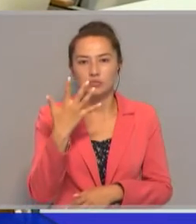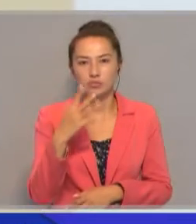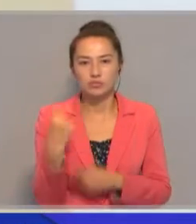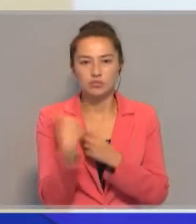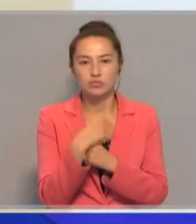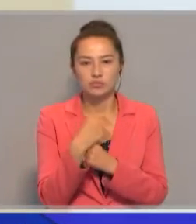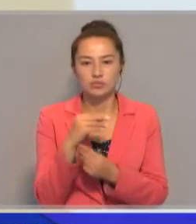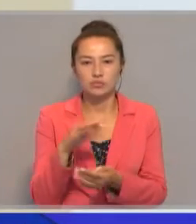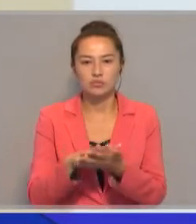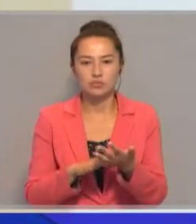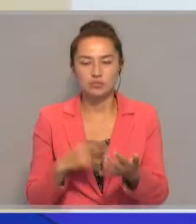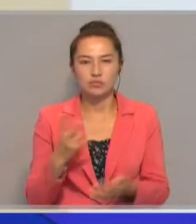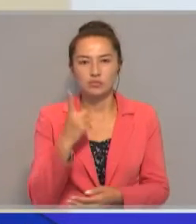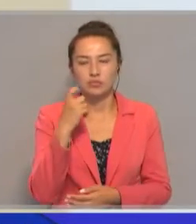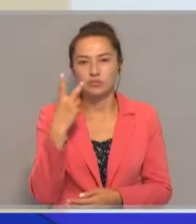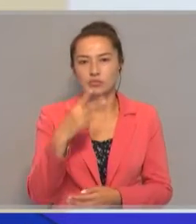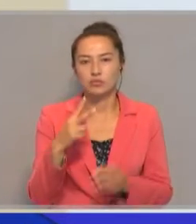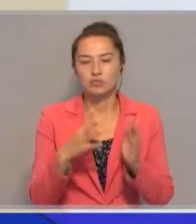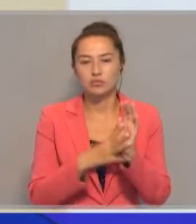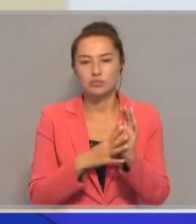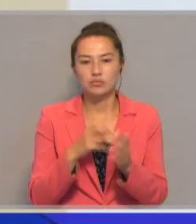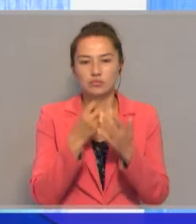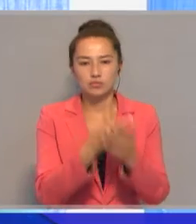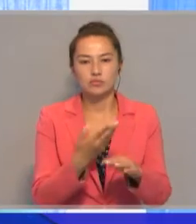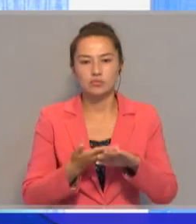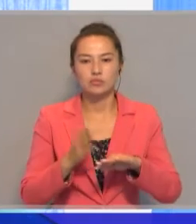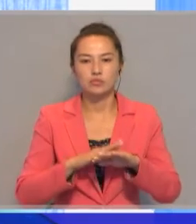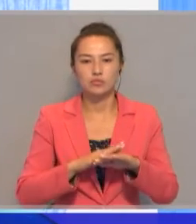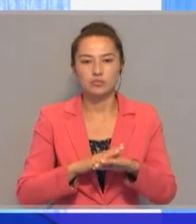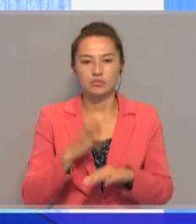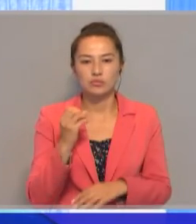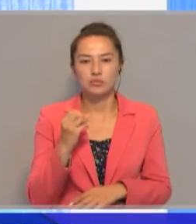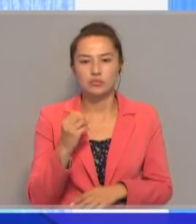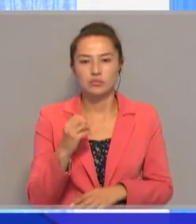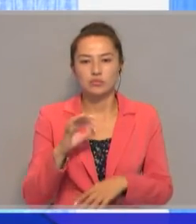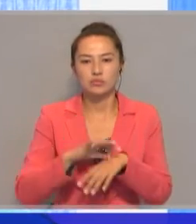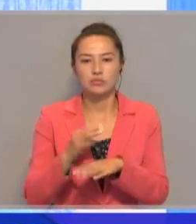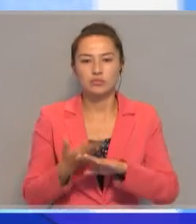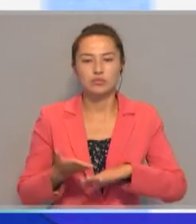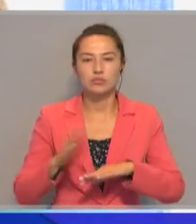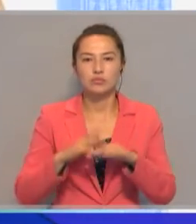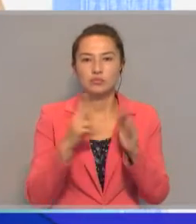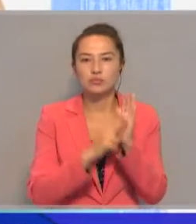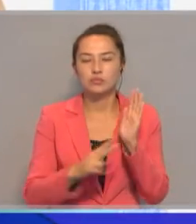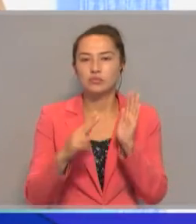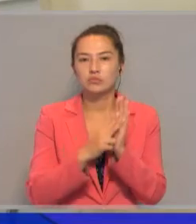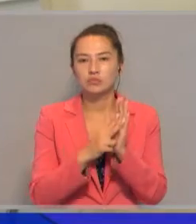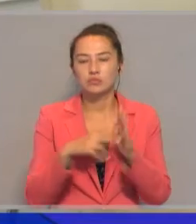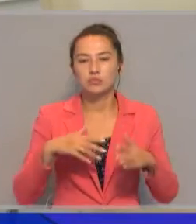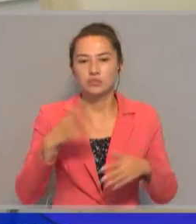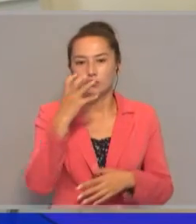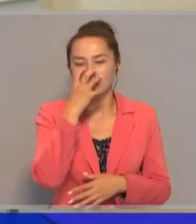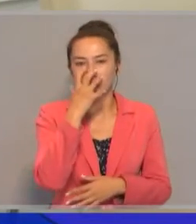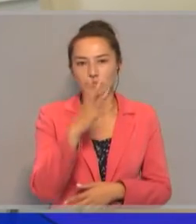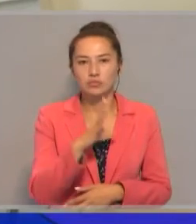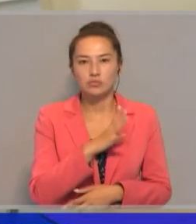ем қабылдауда. Оның 129-ы жансақтау бөлімінде жатыр. Сондай ақ ауыр халдегі 88 науқас аппаратқа